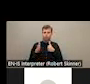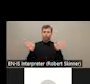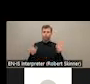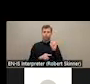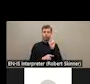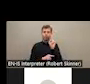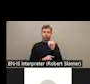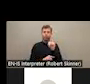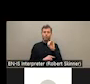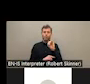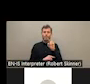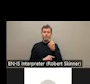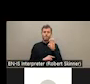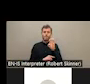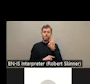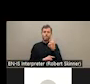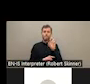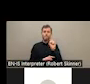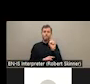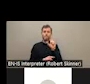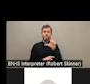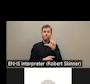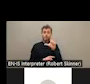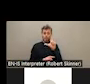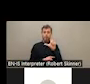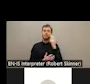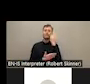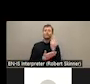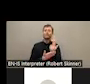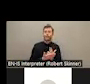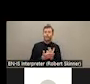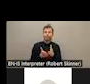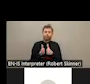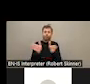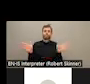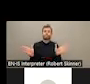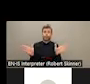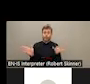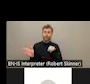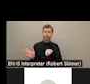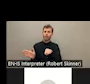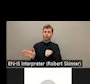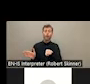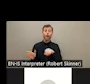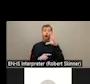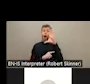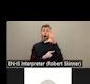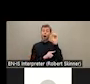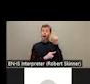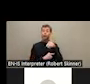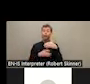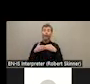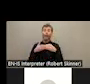conditions pour profiter de toutes les opportunités qu'offre l'éthique pour assurer aux enfants handicapés